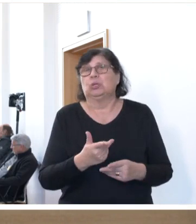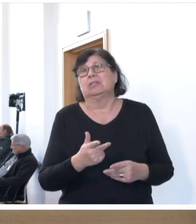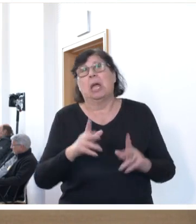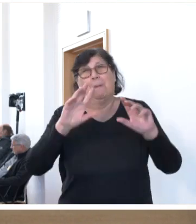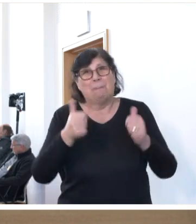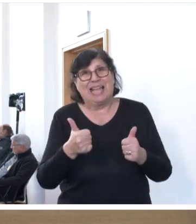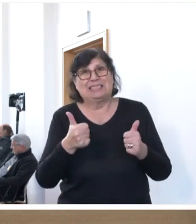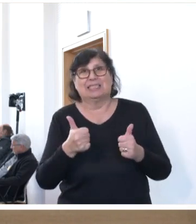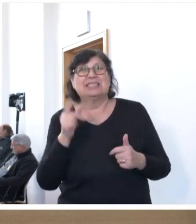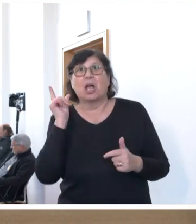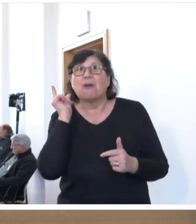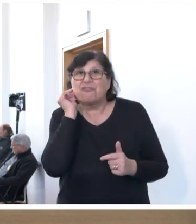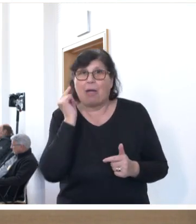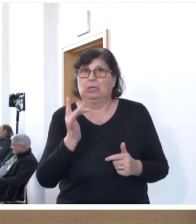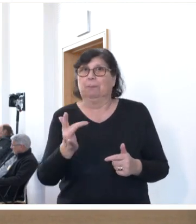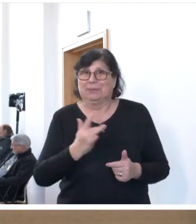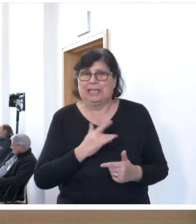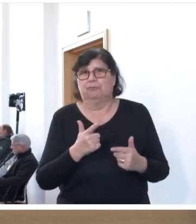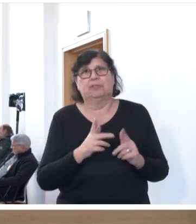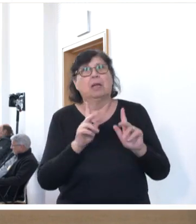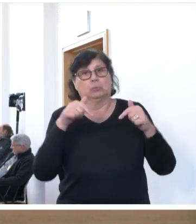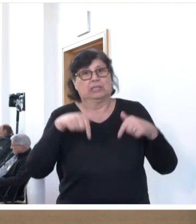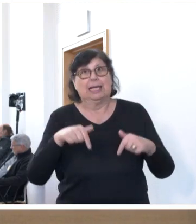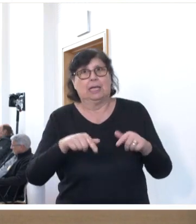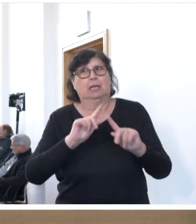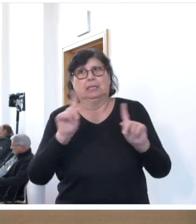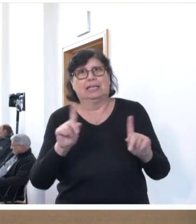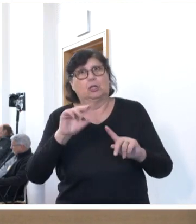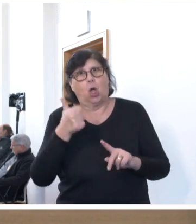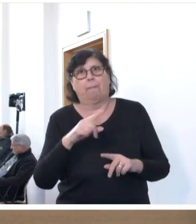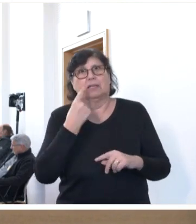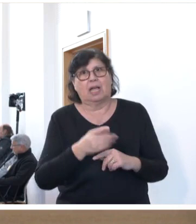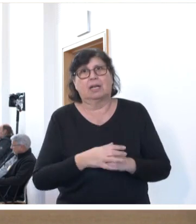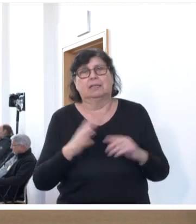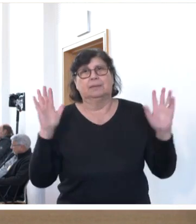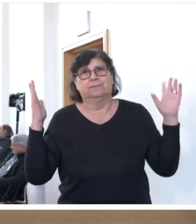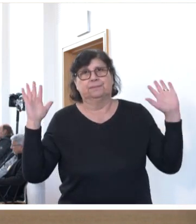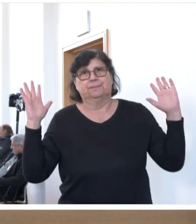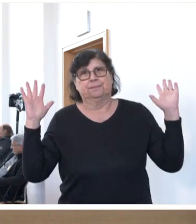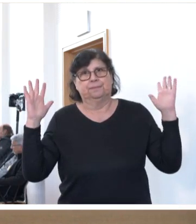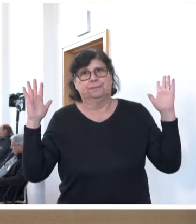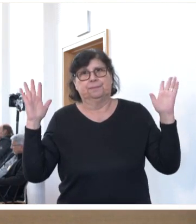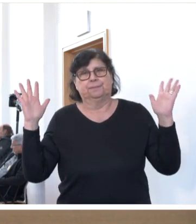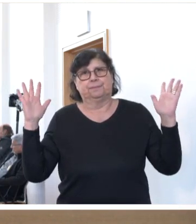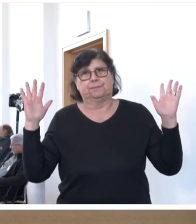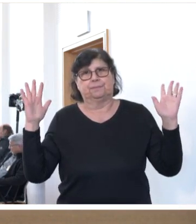vorwiegend weiblich ist, muss ich an dieser Stelle wohl nicht nochmals sagen.